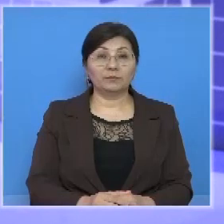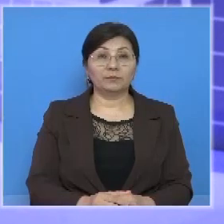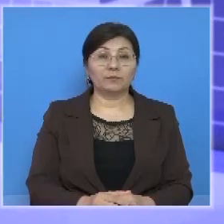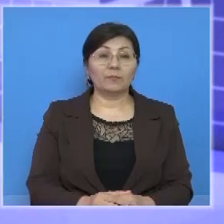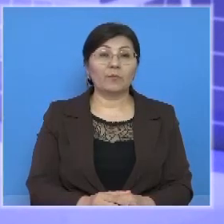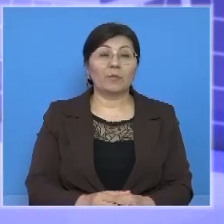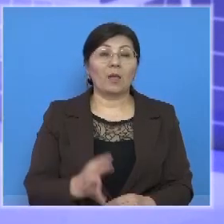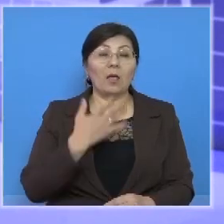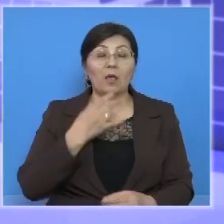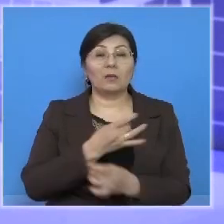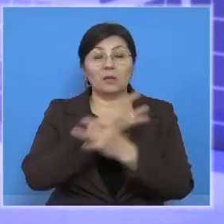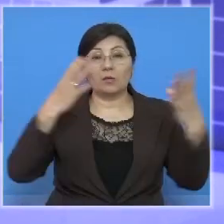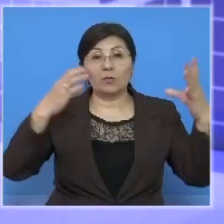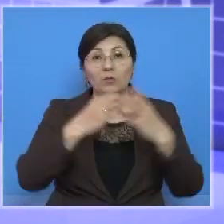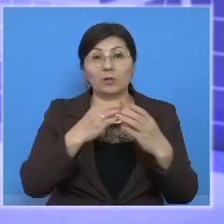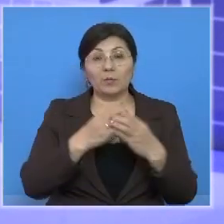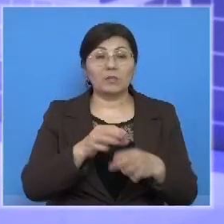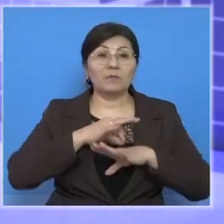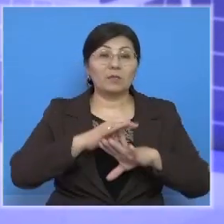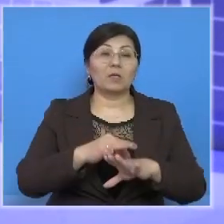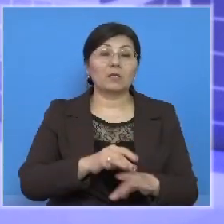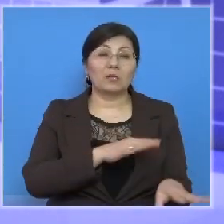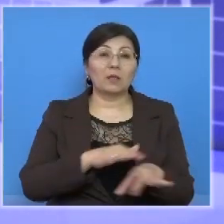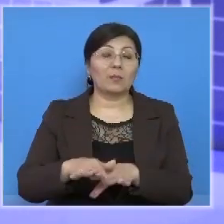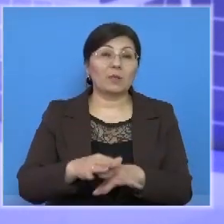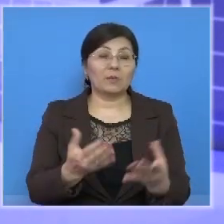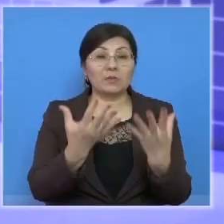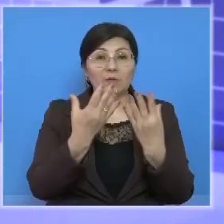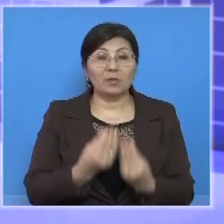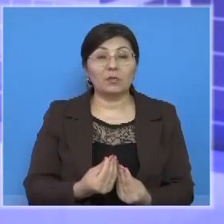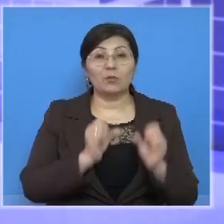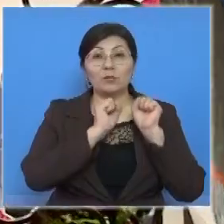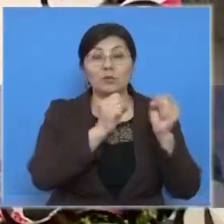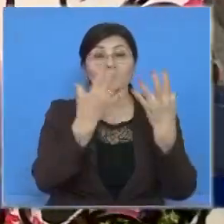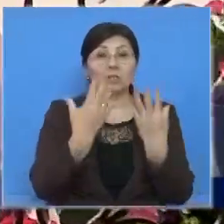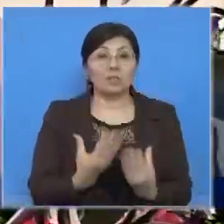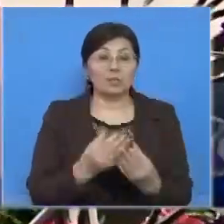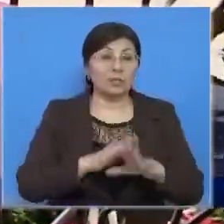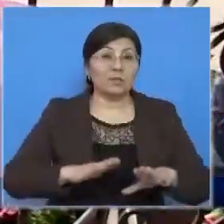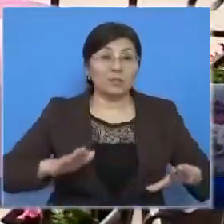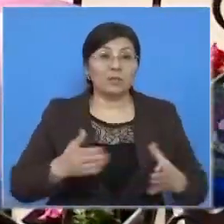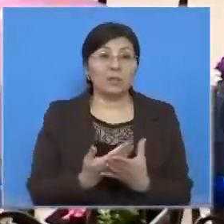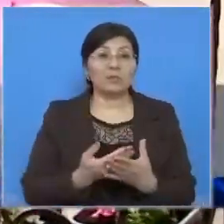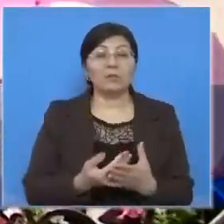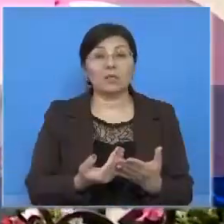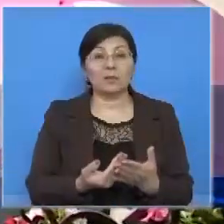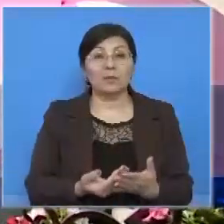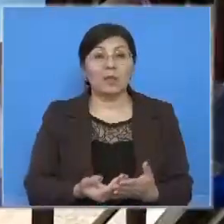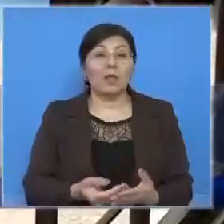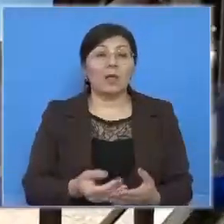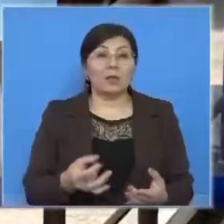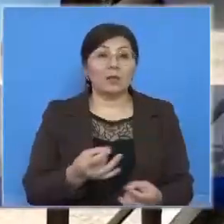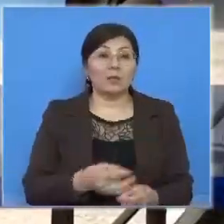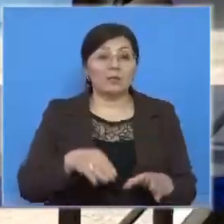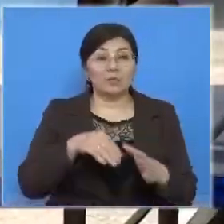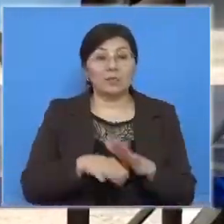Представители этнокультурных объединений города накануне провели праздничное мероприятие, посвященное Дню защиты детей. Согласно концепции республиканского флешмоба,